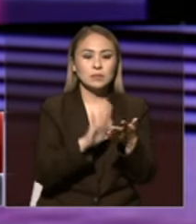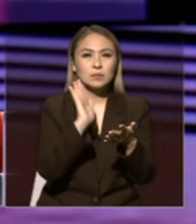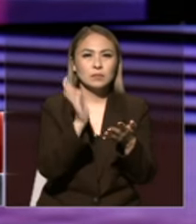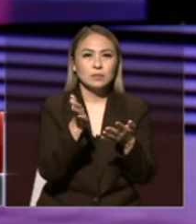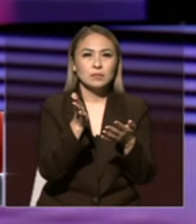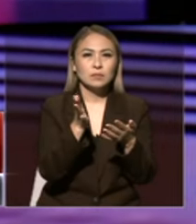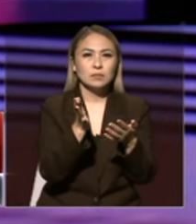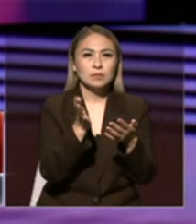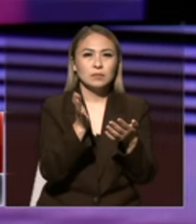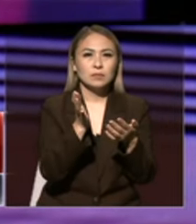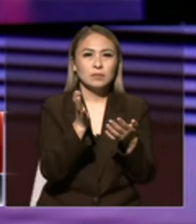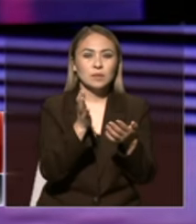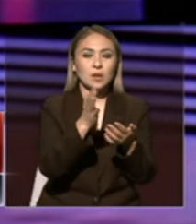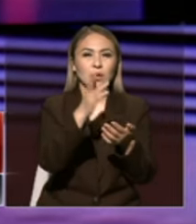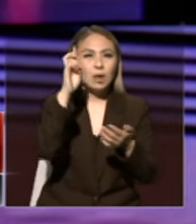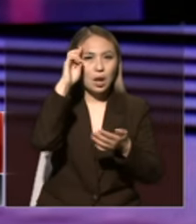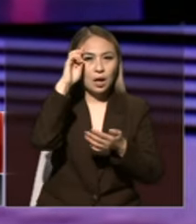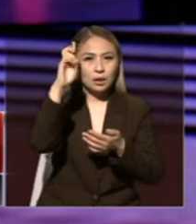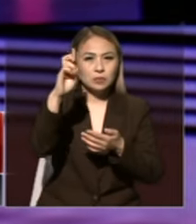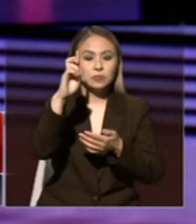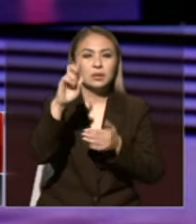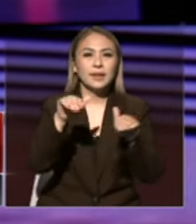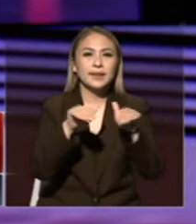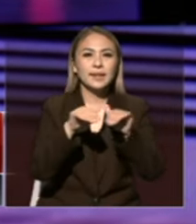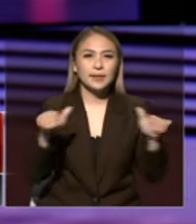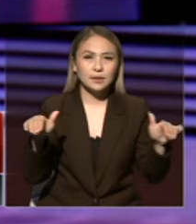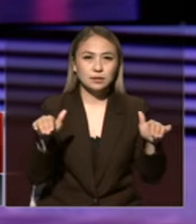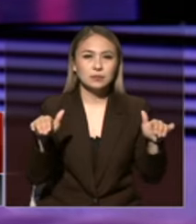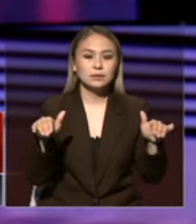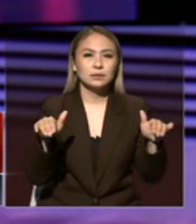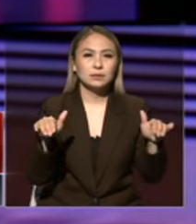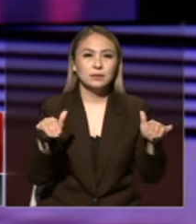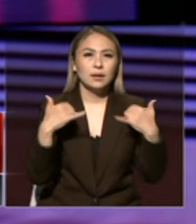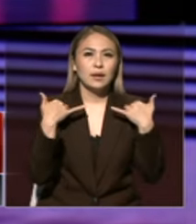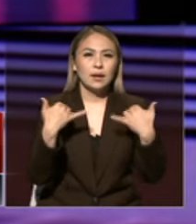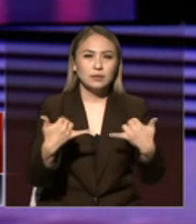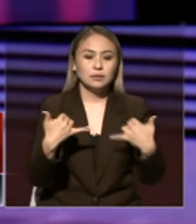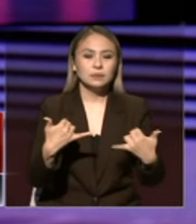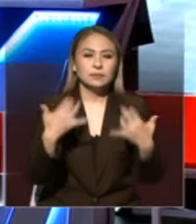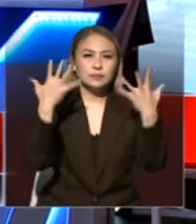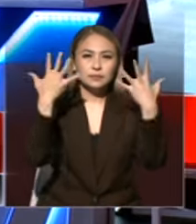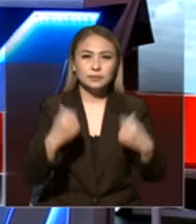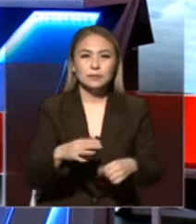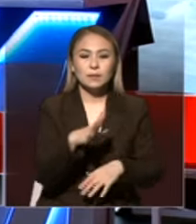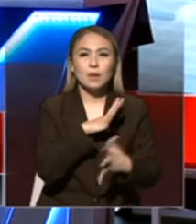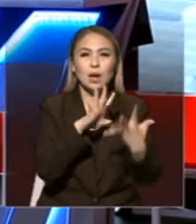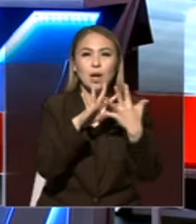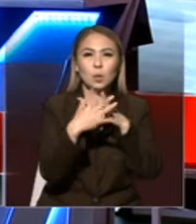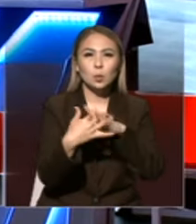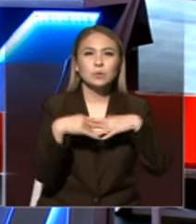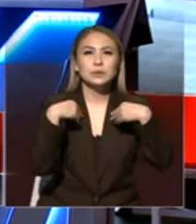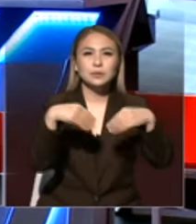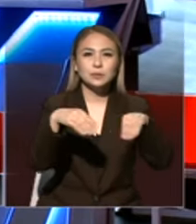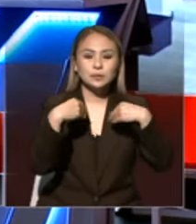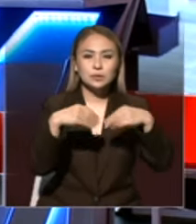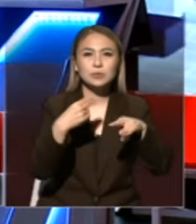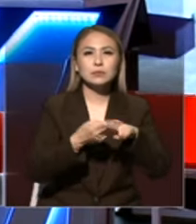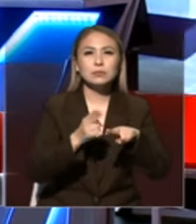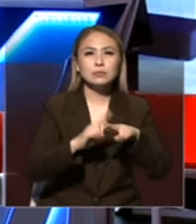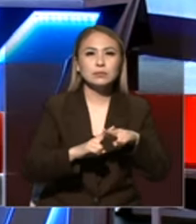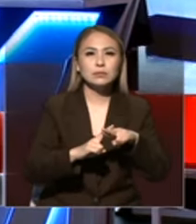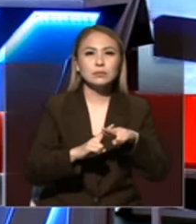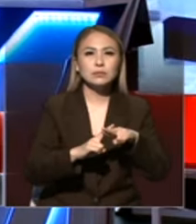Жалпы мемлекеттік деңгейде қазір бүгінгі күнде ауыл шаруашылығына деген